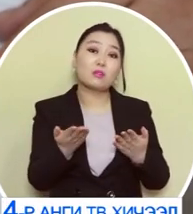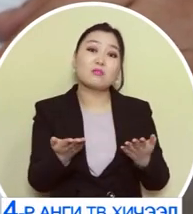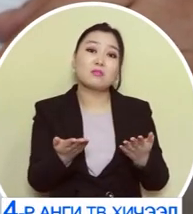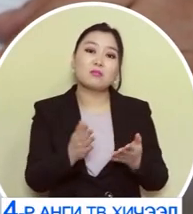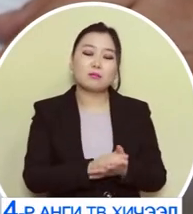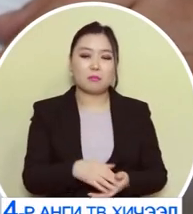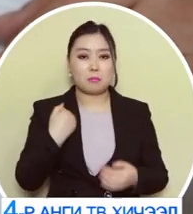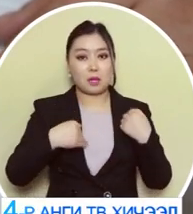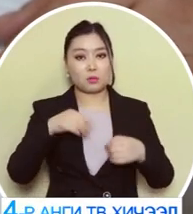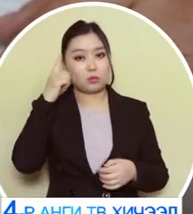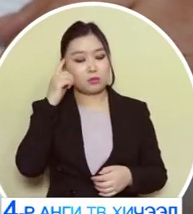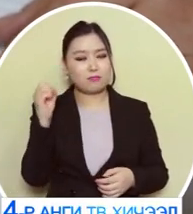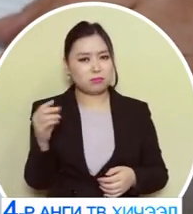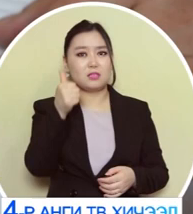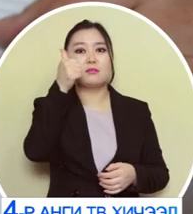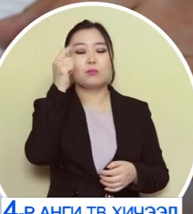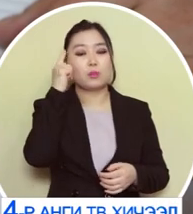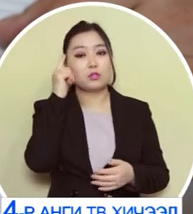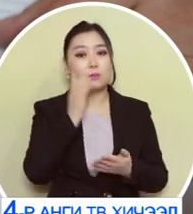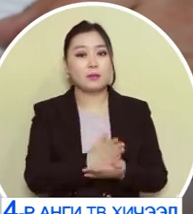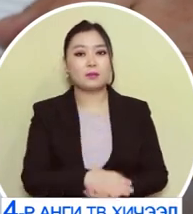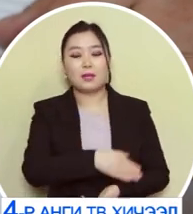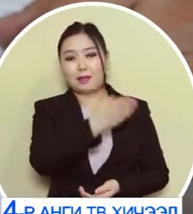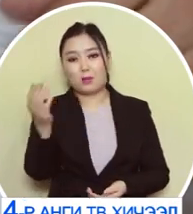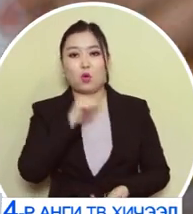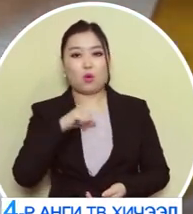Мен жанады деп ойлаймын.